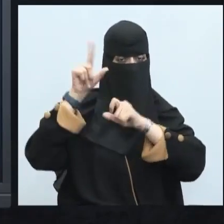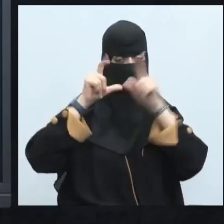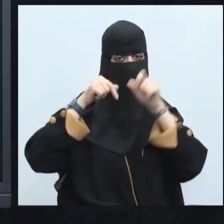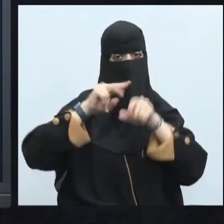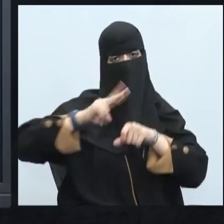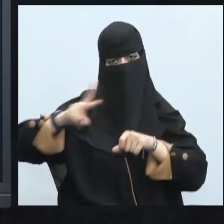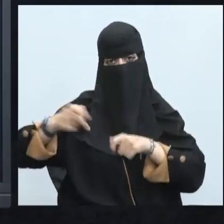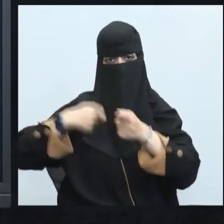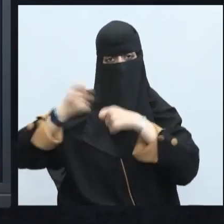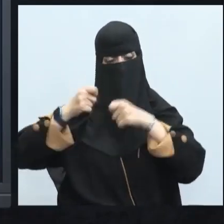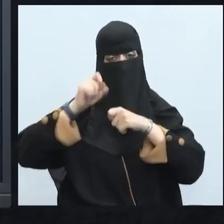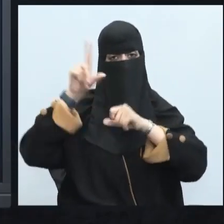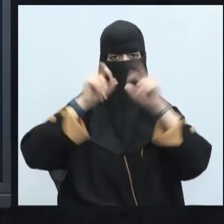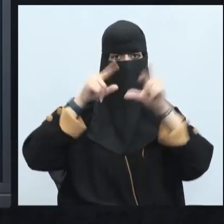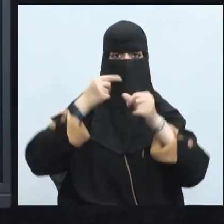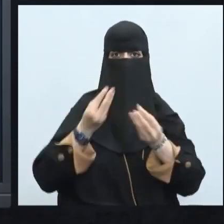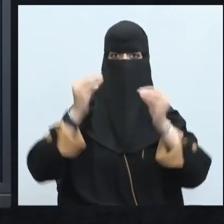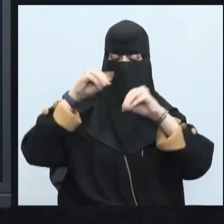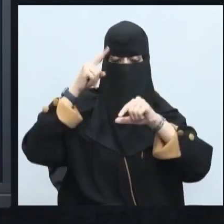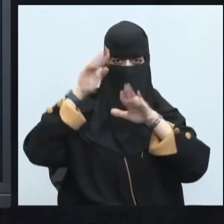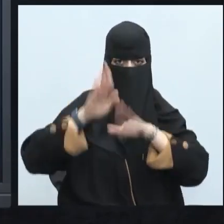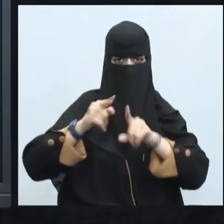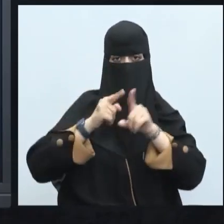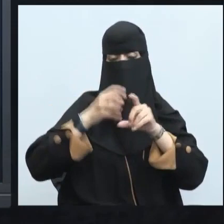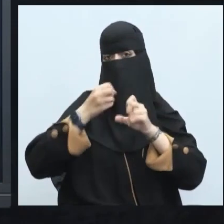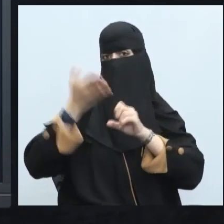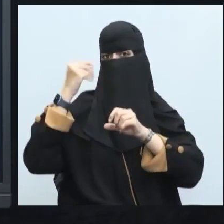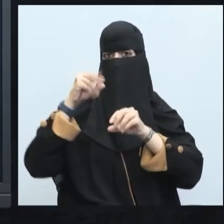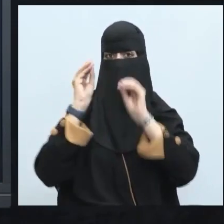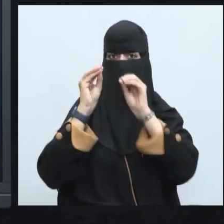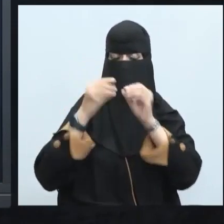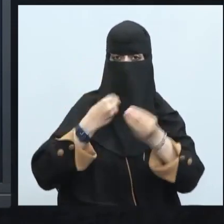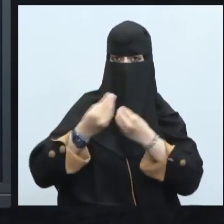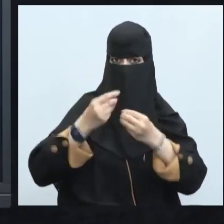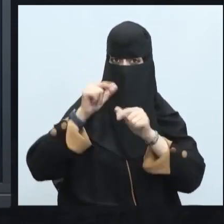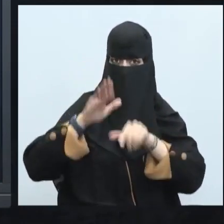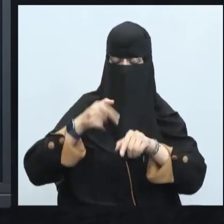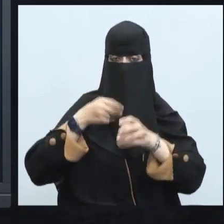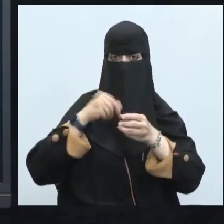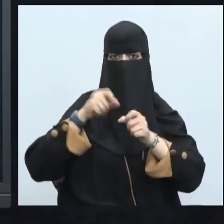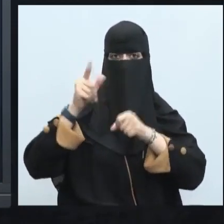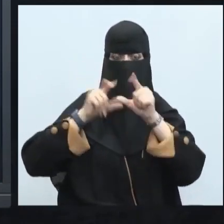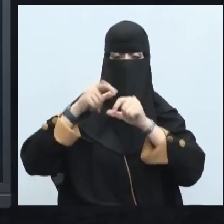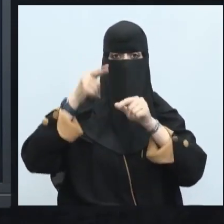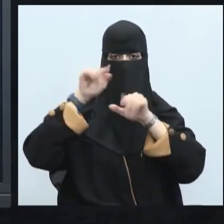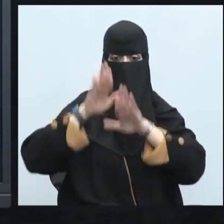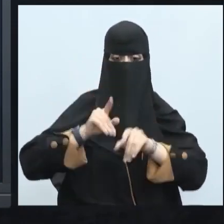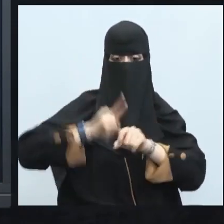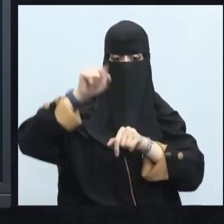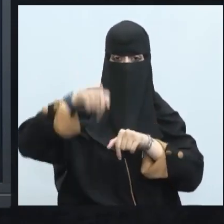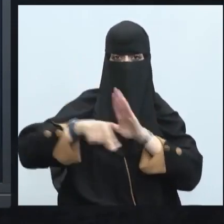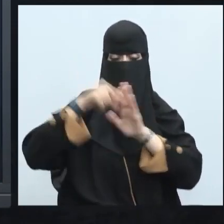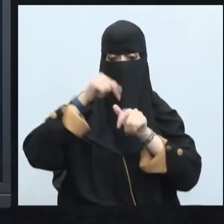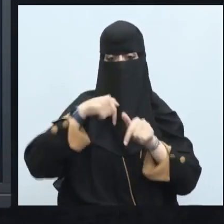وانواع التسويق الالكتروني بالاضافه تعرفنا في الدرس الماضي على نصائح فعاله للتسويق الالكتروني سنتعرف باذن الله في